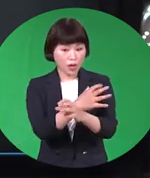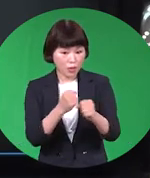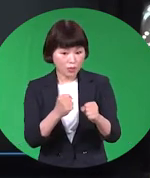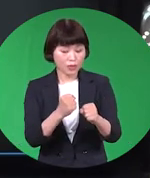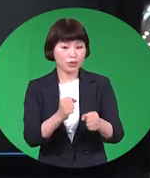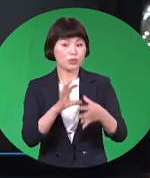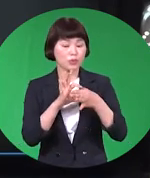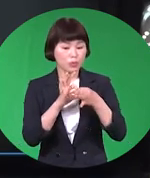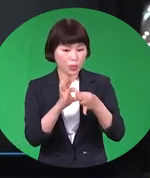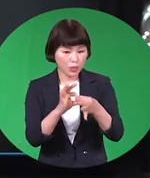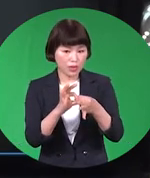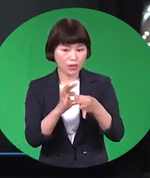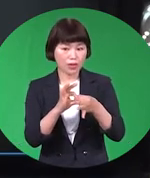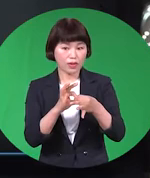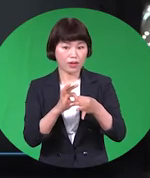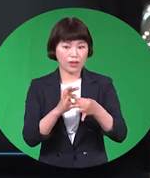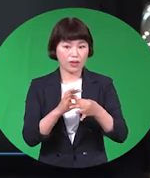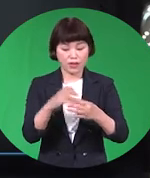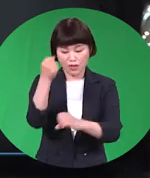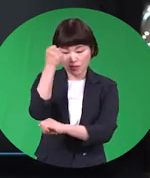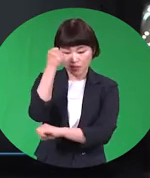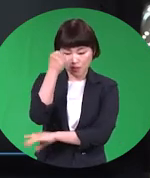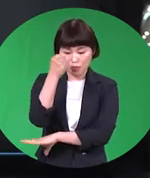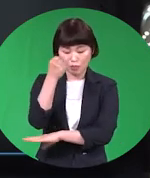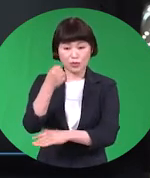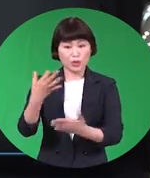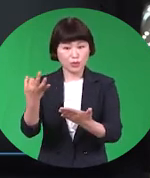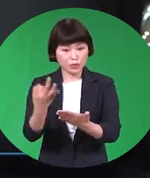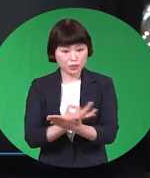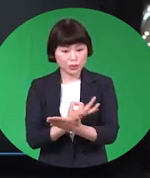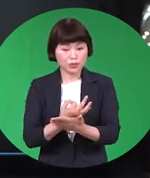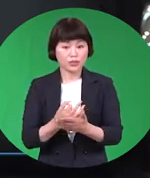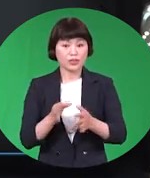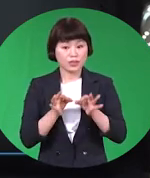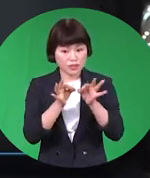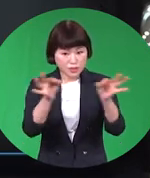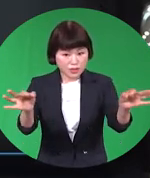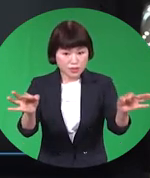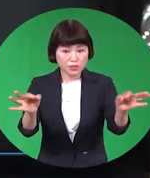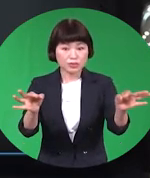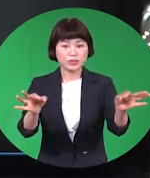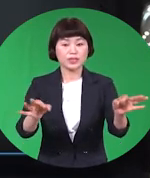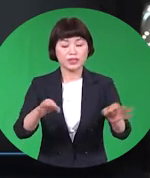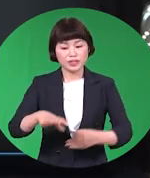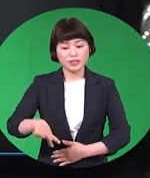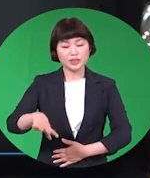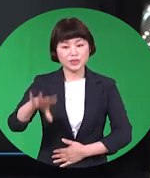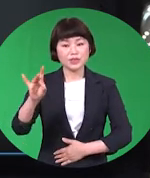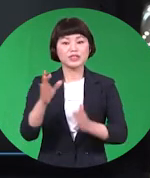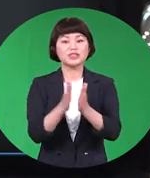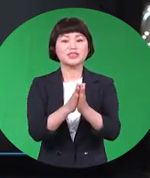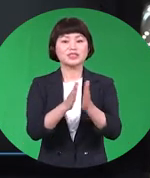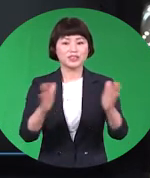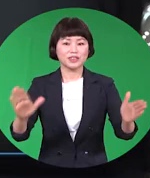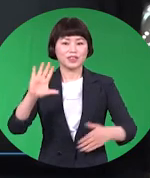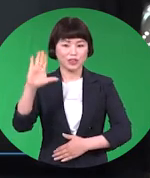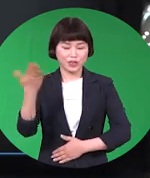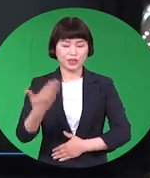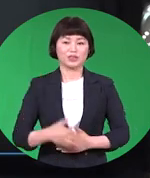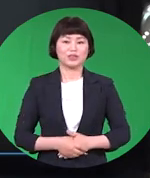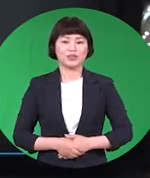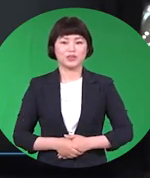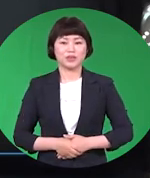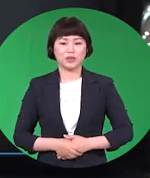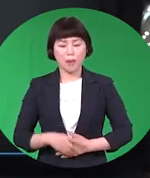오늘 협약식을 통해 양평군 재난기본소득 지급을 위한 본격적인 첫 걸음이